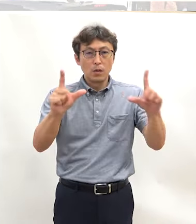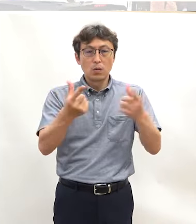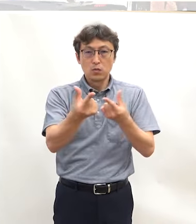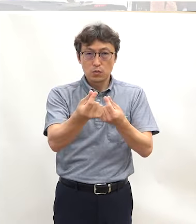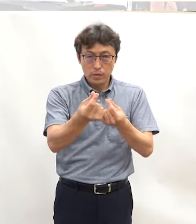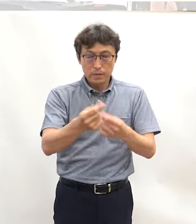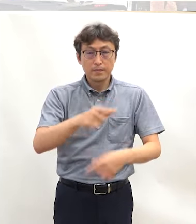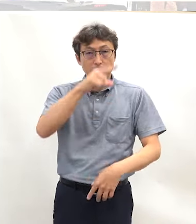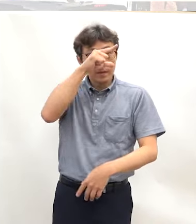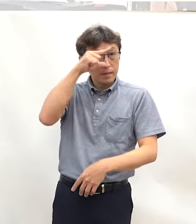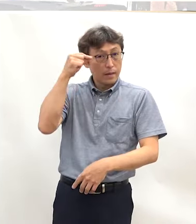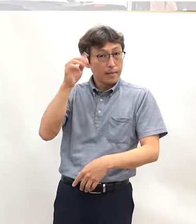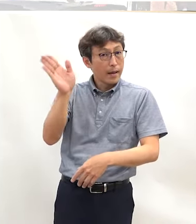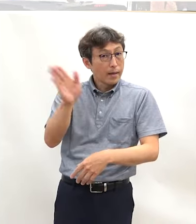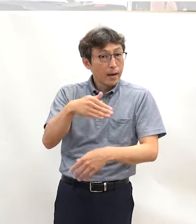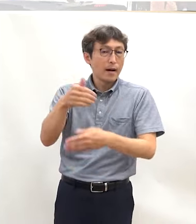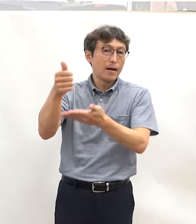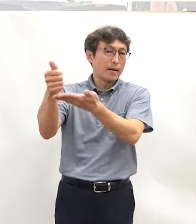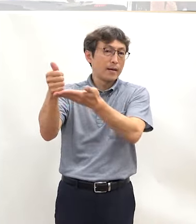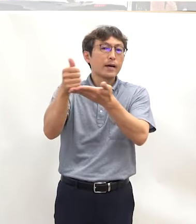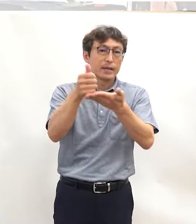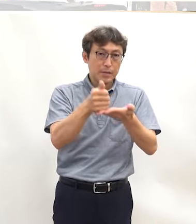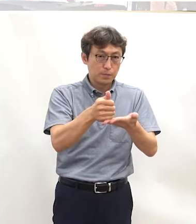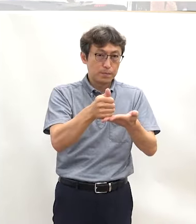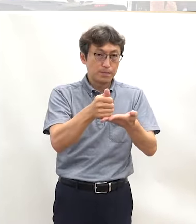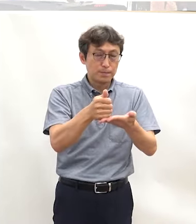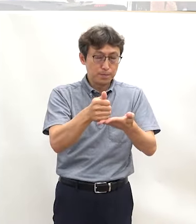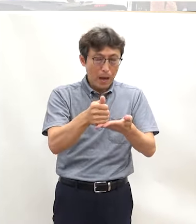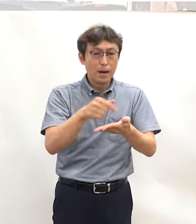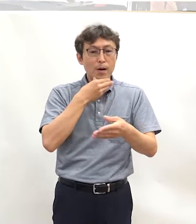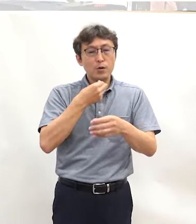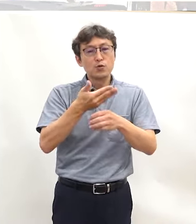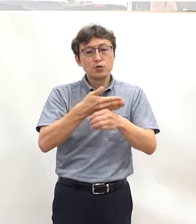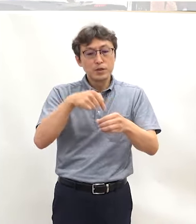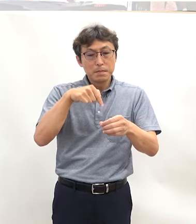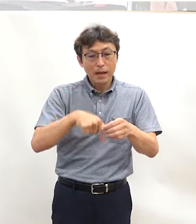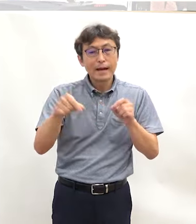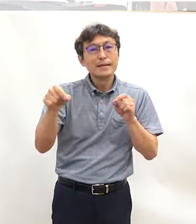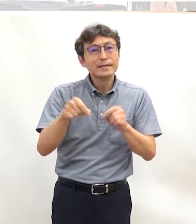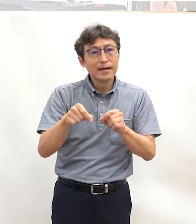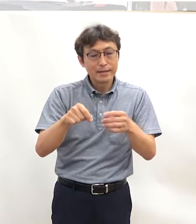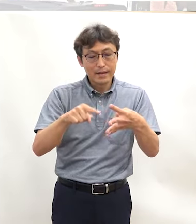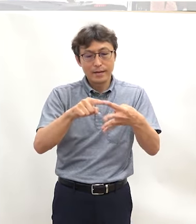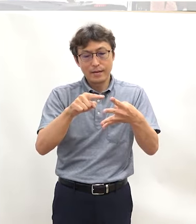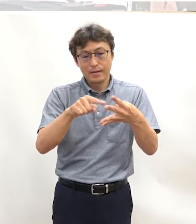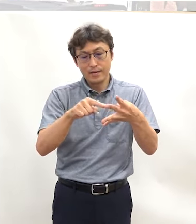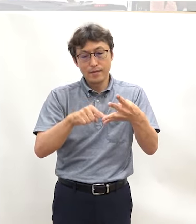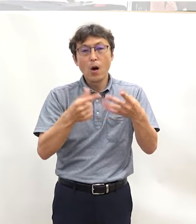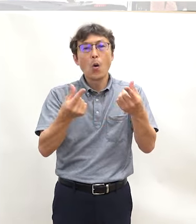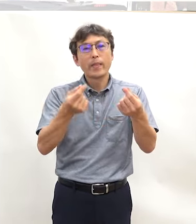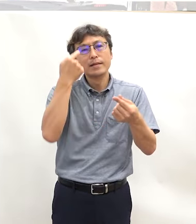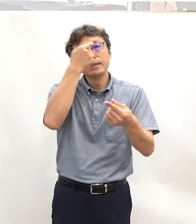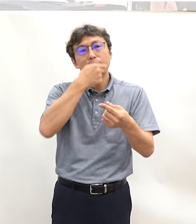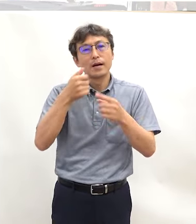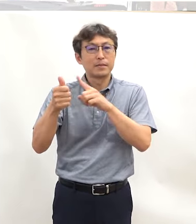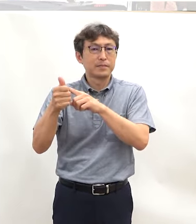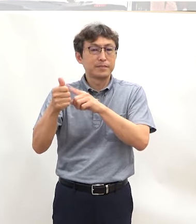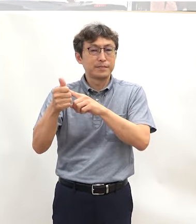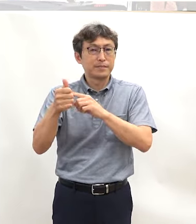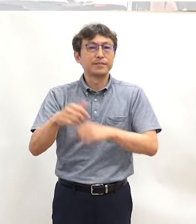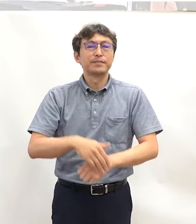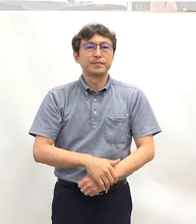で、その点では近いですし、はい、 ありがとうございます。もう一点なんですが、適正受診の